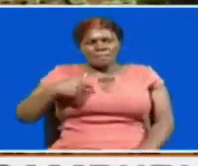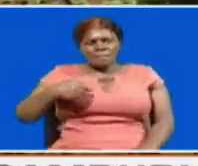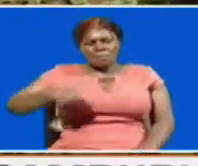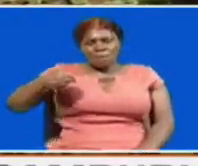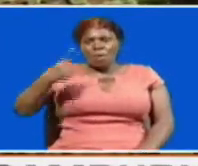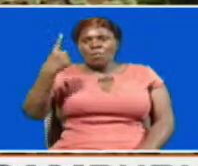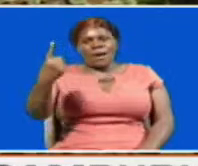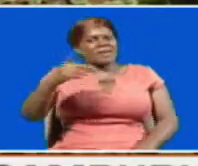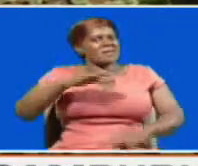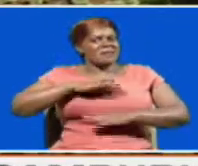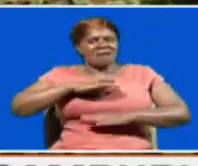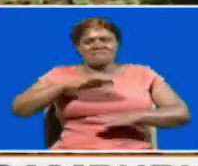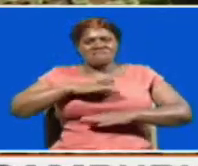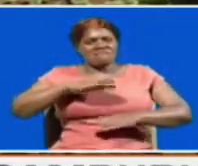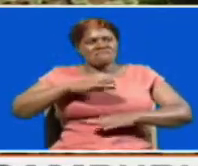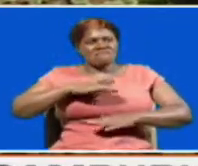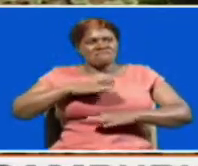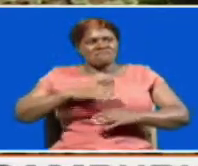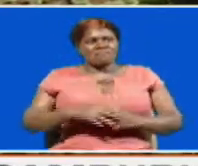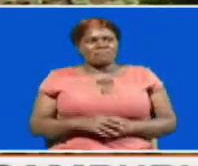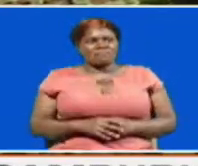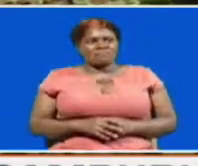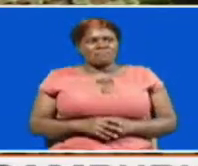na mtungi moja maji naweza weka yote mbili.